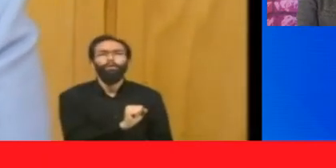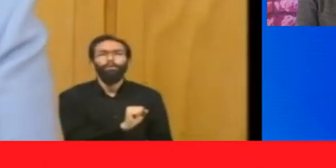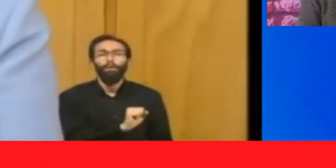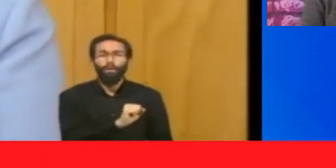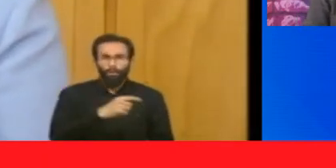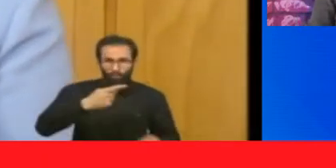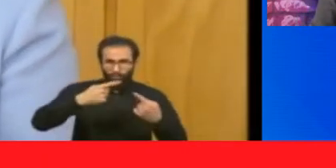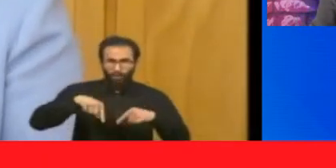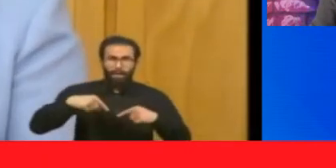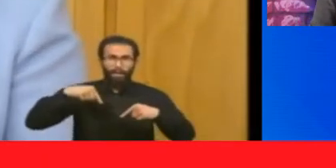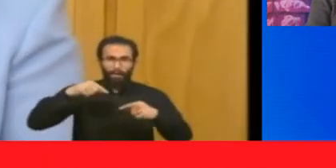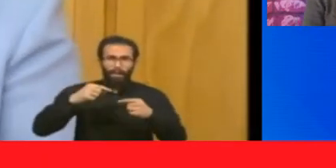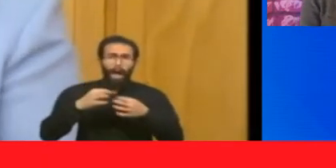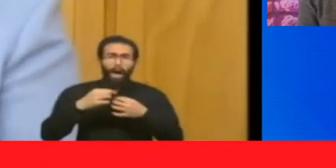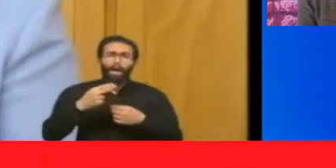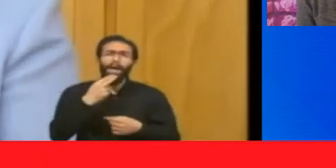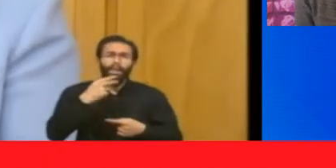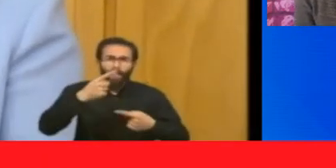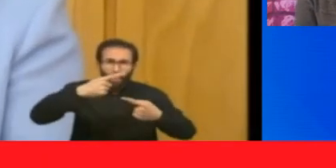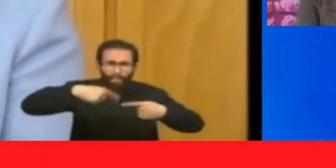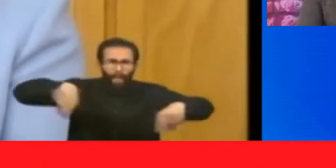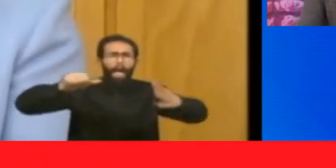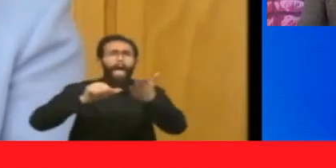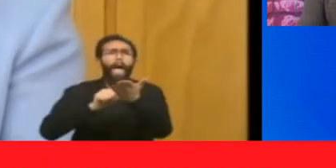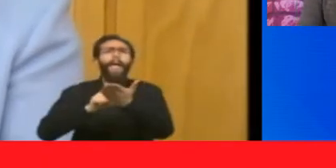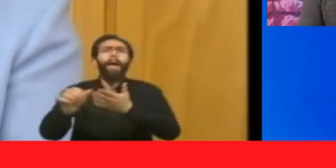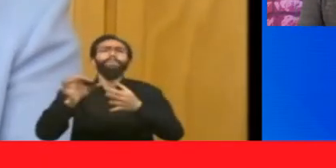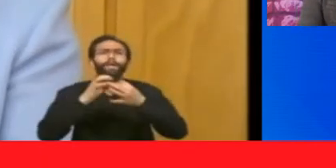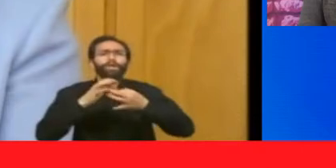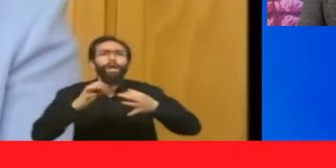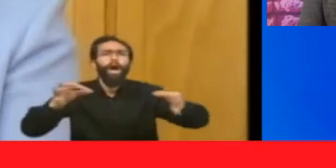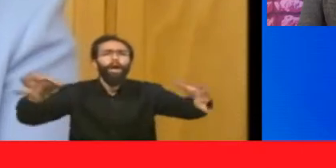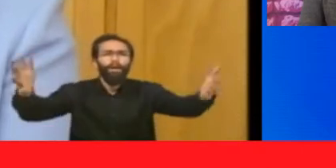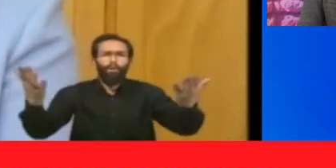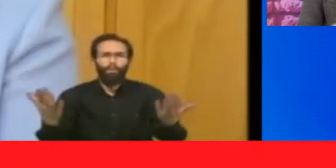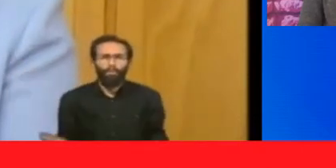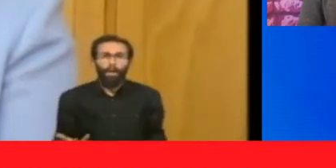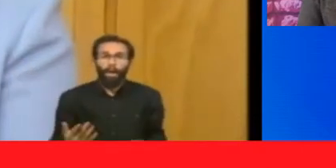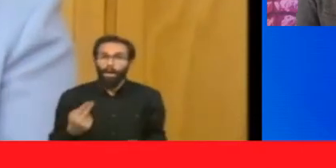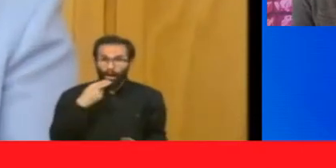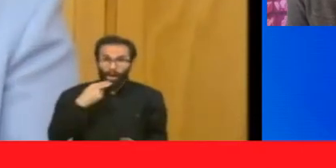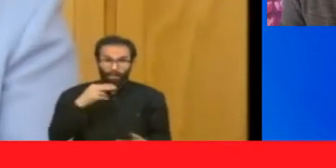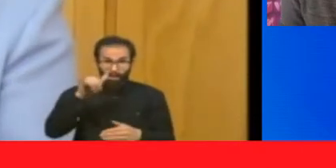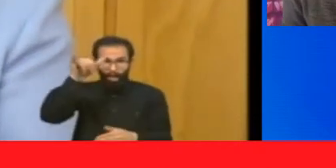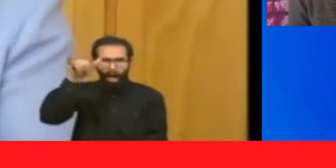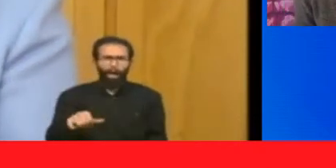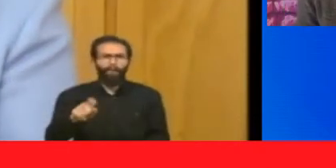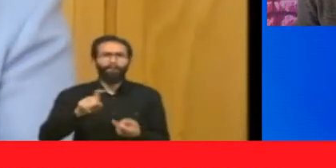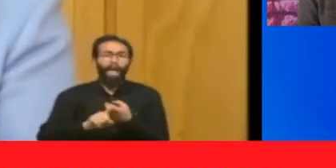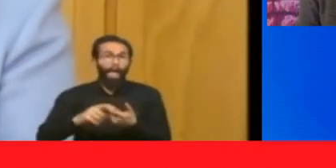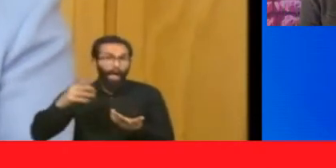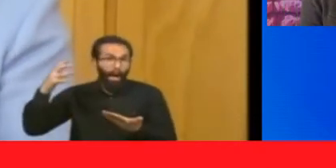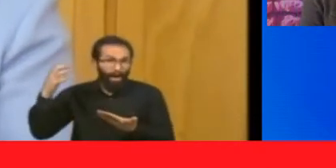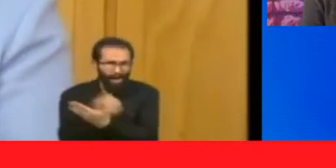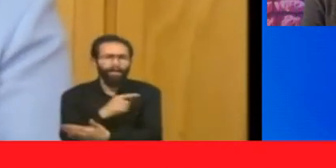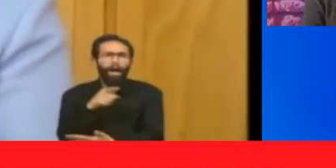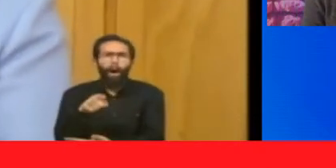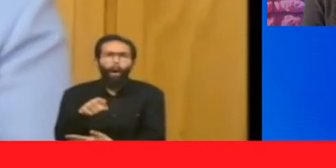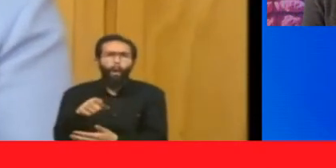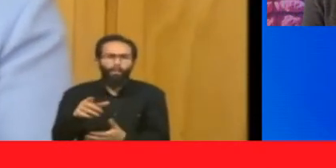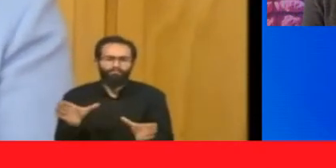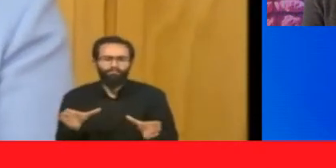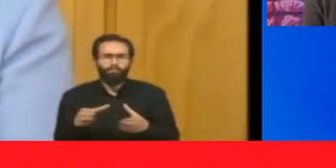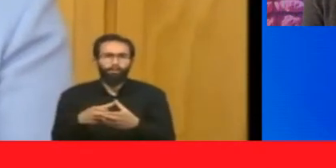kadınlara çağrı yapıyorum değerli arkadaşlar. Kadın hakları ve kazanımları bir bütündür. Biri gasp